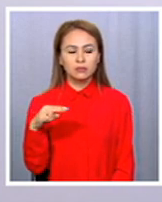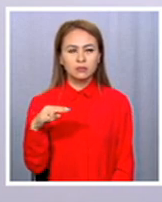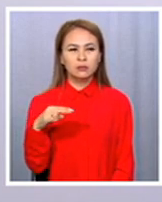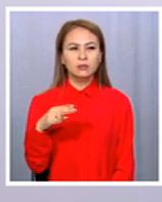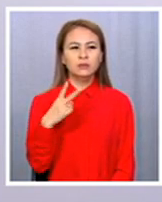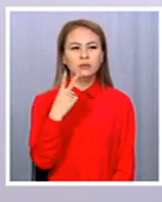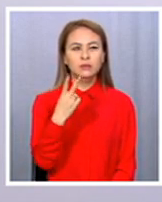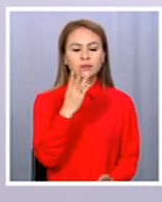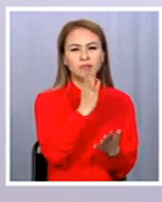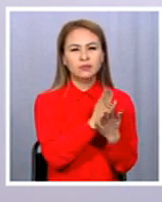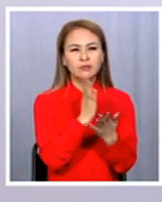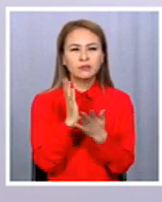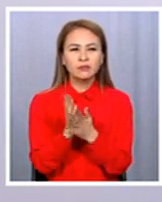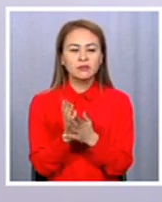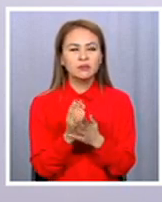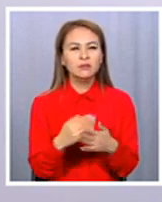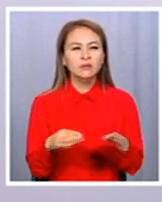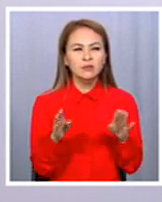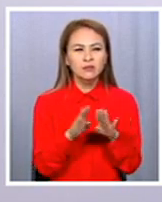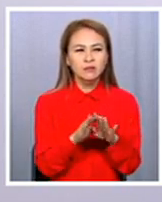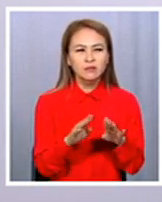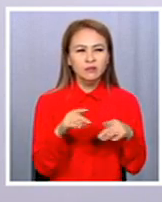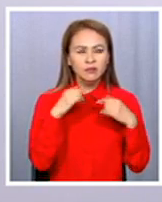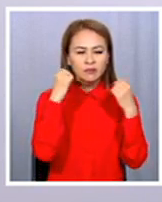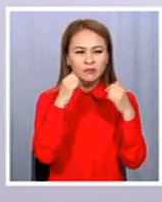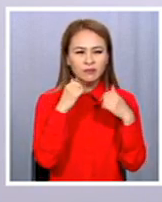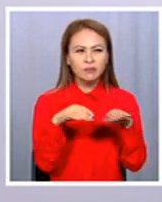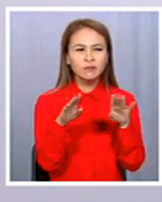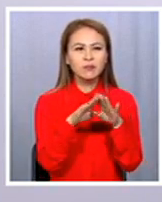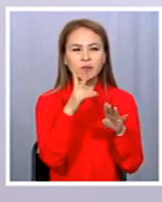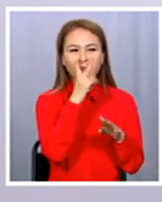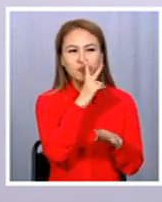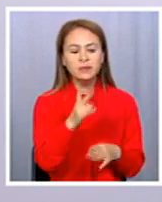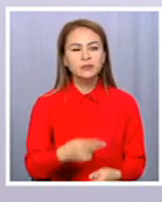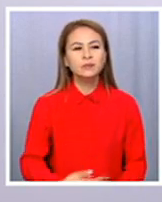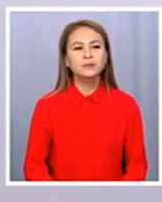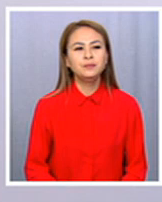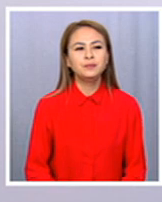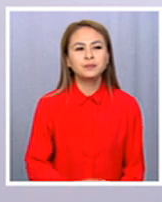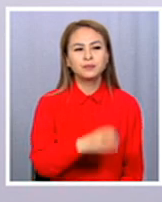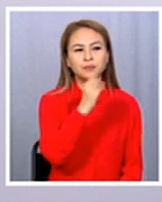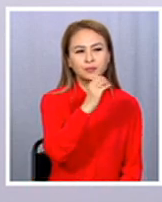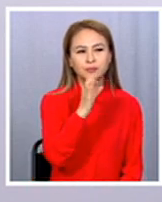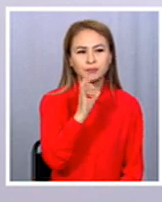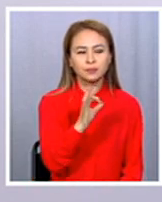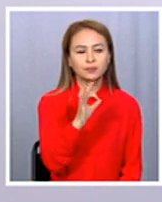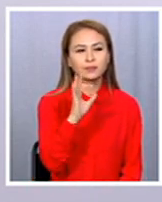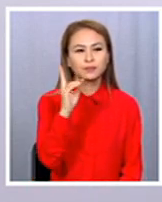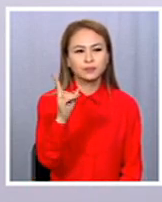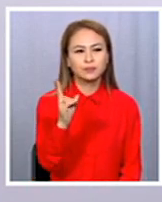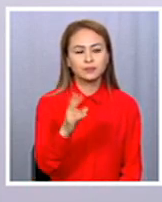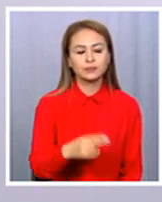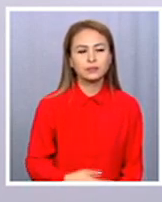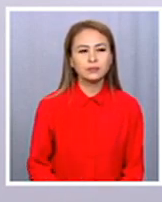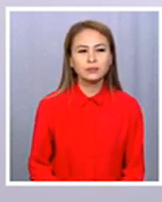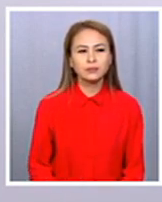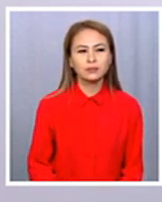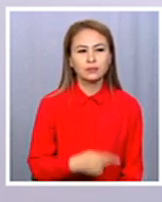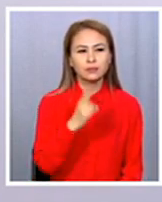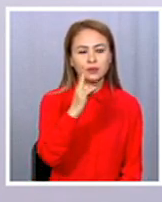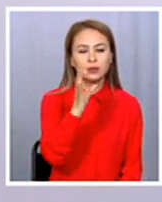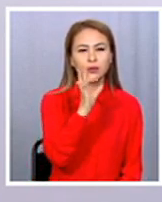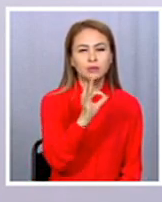бөлікке бөледі. Және ол бөліктер бізге белгісіз, бірақ қараңыздар, ЕОК бұрышы КОД